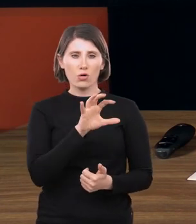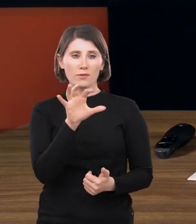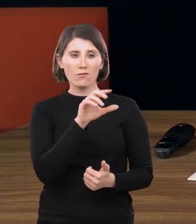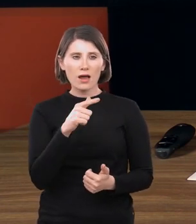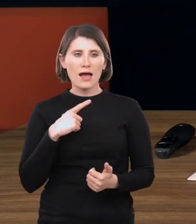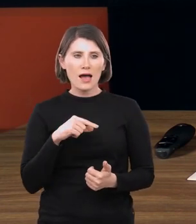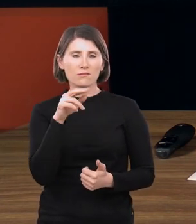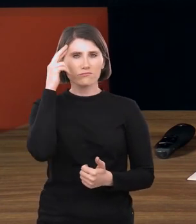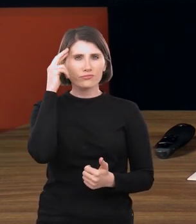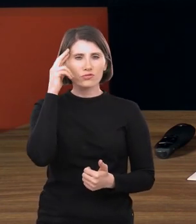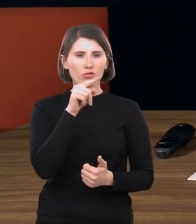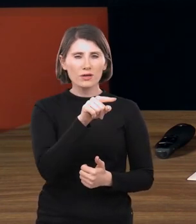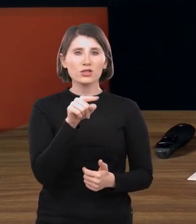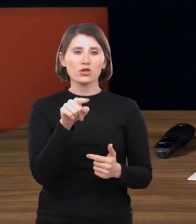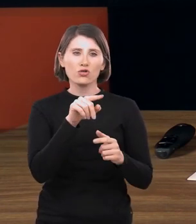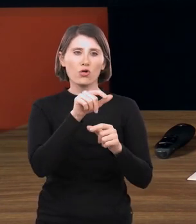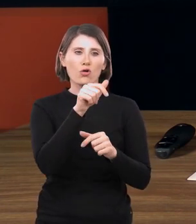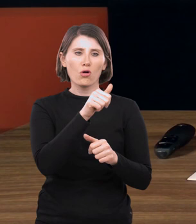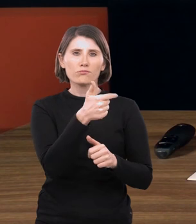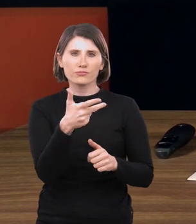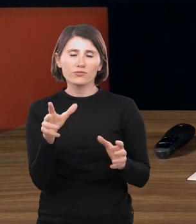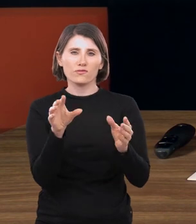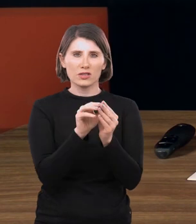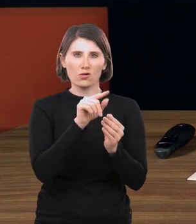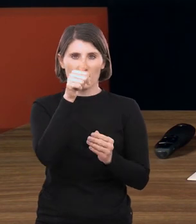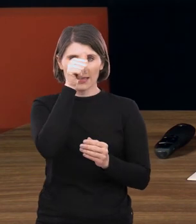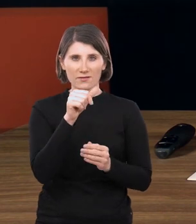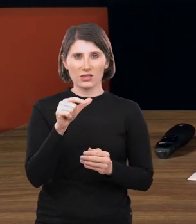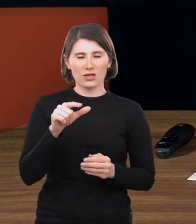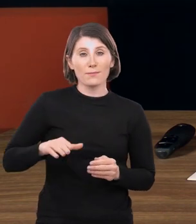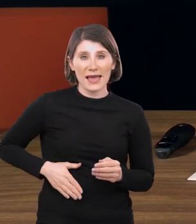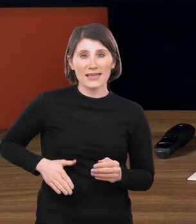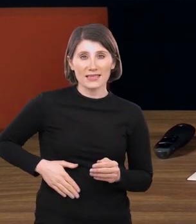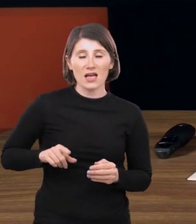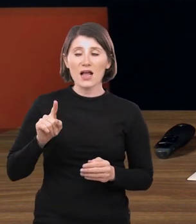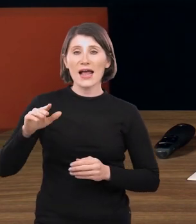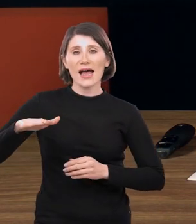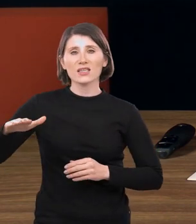cechy i nadaje tym psom kategorię psa. Tak? Natomiast dziecko autystyczne,